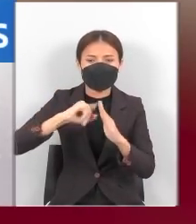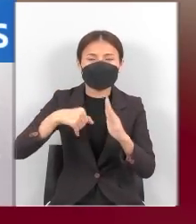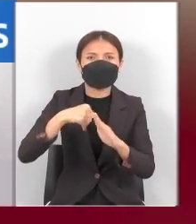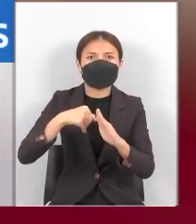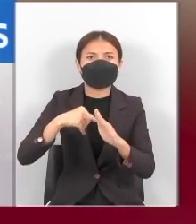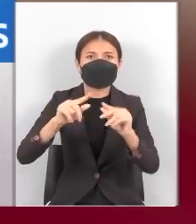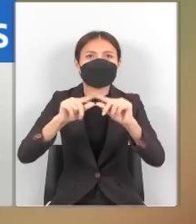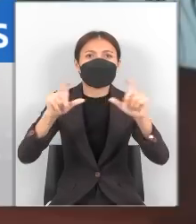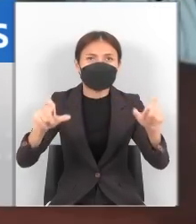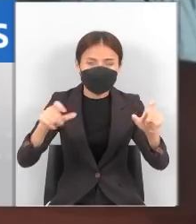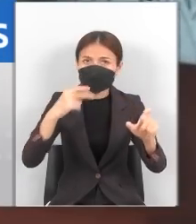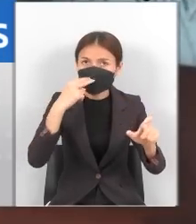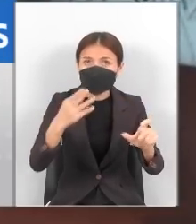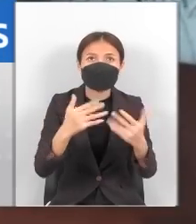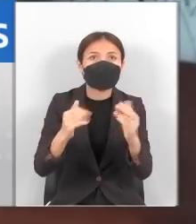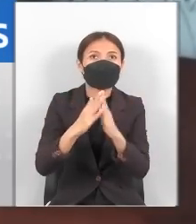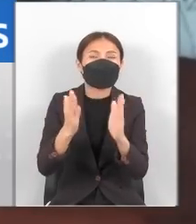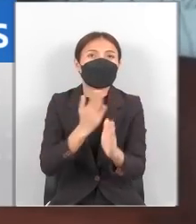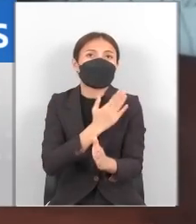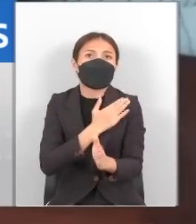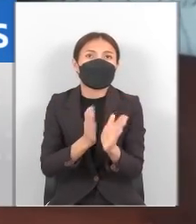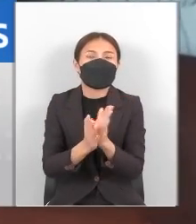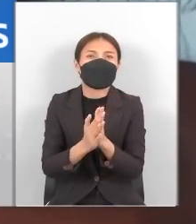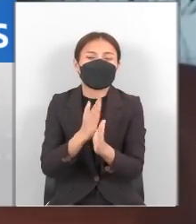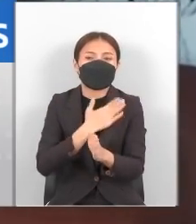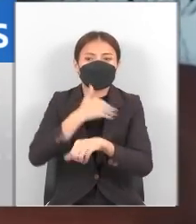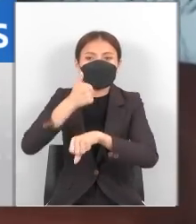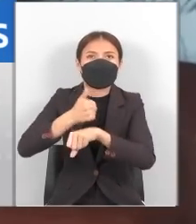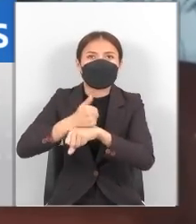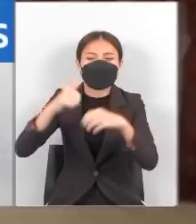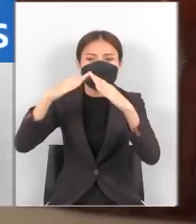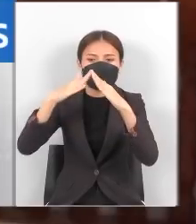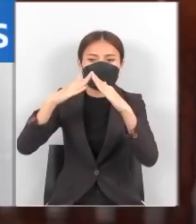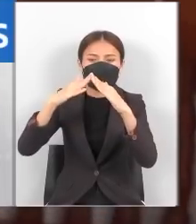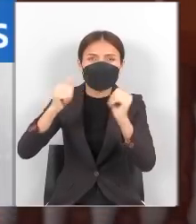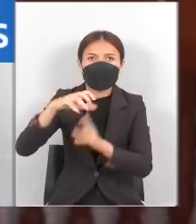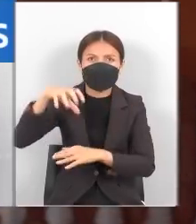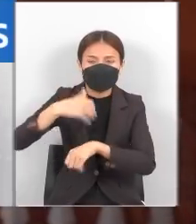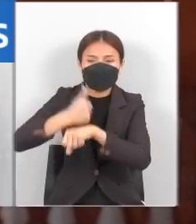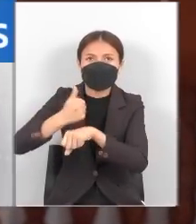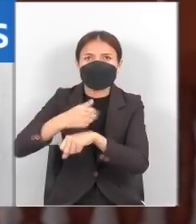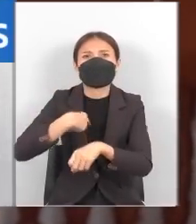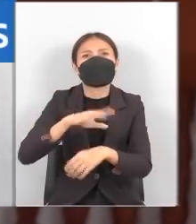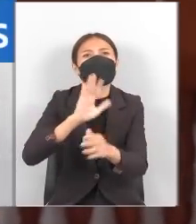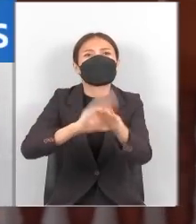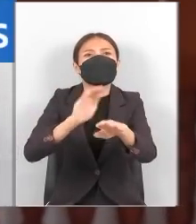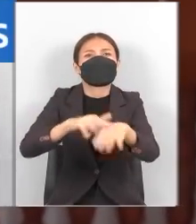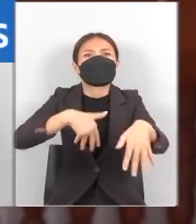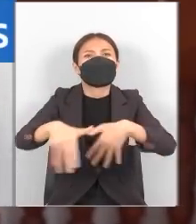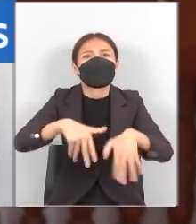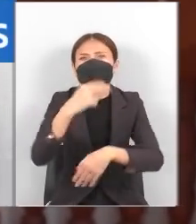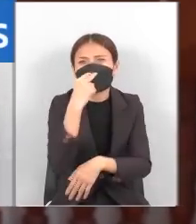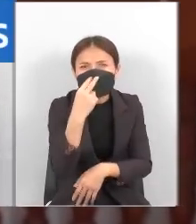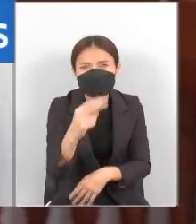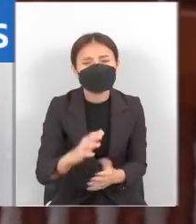ปถามพระมหาอภิชาติกิติวรัญญูเป็นเจ้าวาดวัดนักเทศชื่อดังของทางจังหวัดเลยอะค่ะบอกว่าอย่างงมงายเพราะดูจากข่าวของหลวงปู่แส